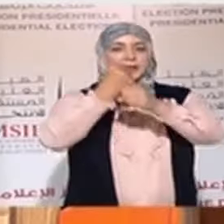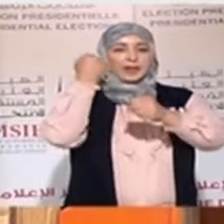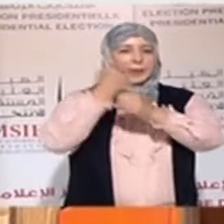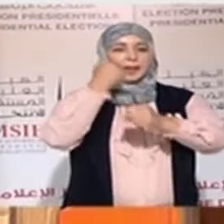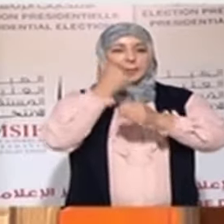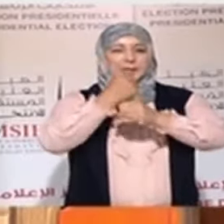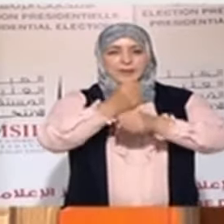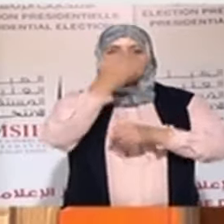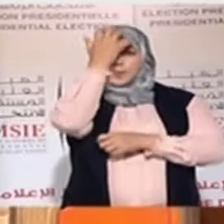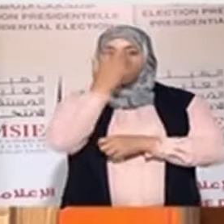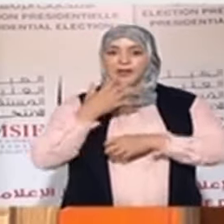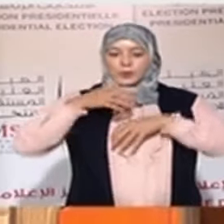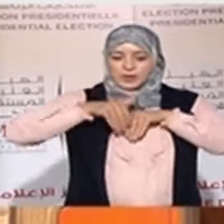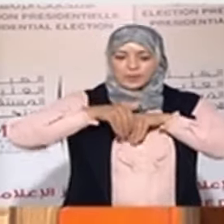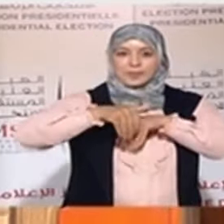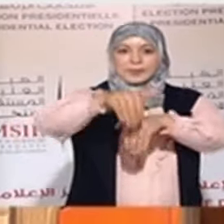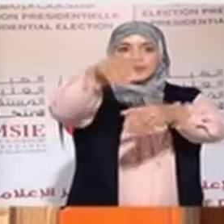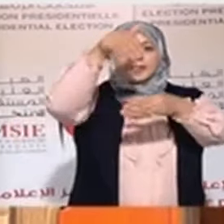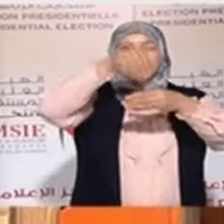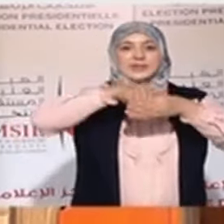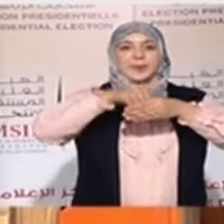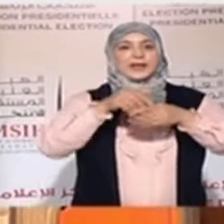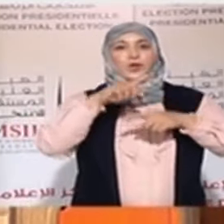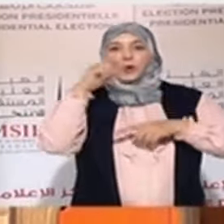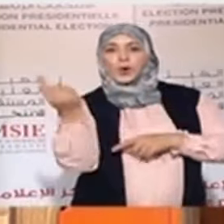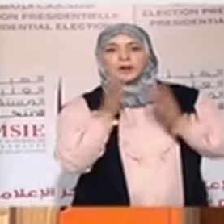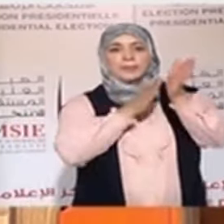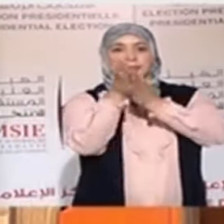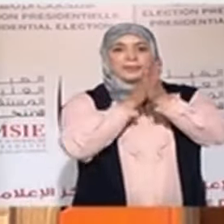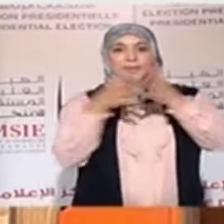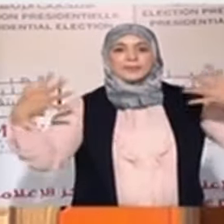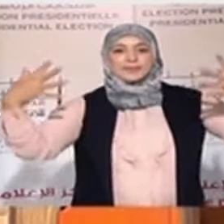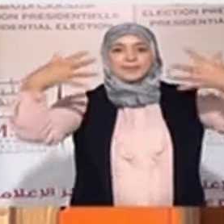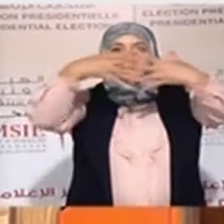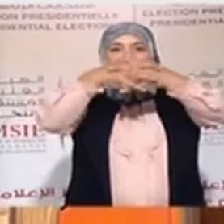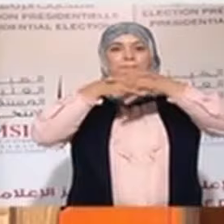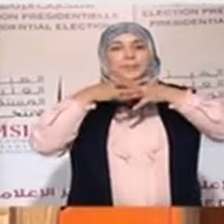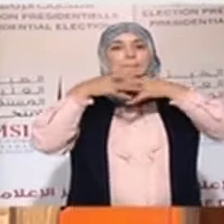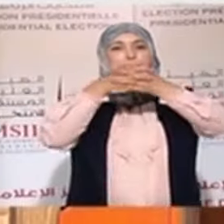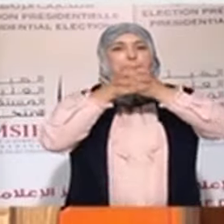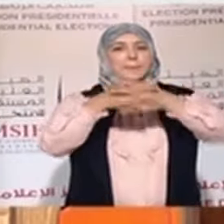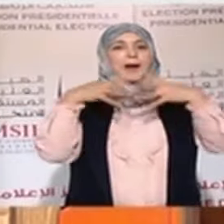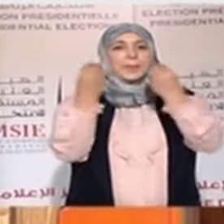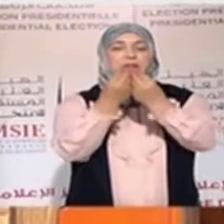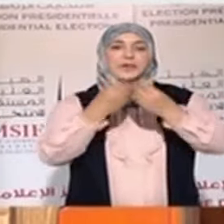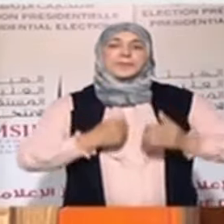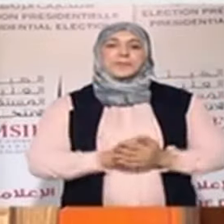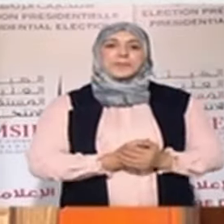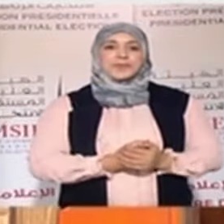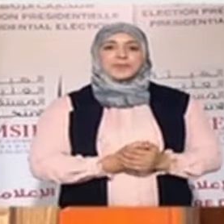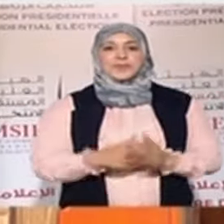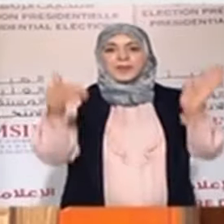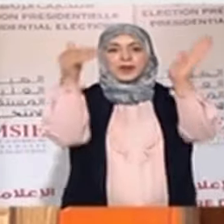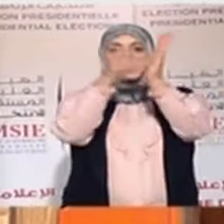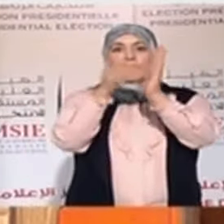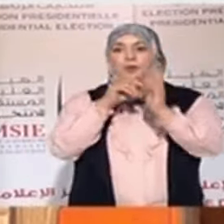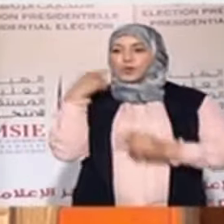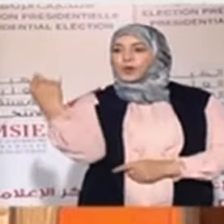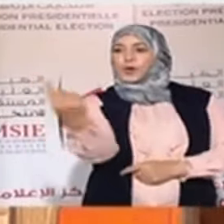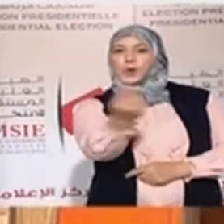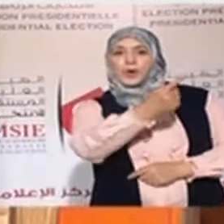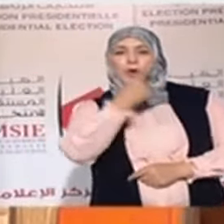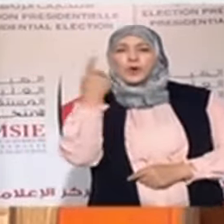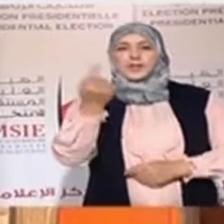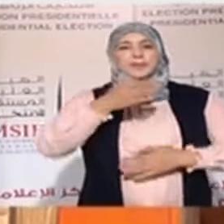كامل المسار الانتخابي من حماس وانسجام كالبنيان المرصوص، وعلى ما تحلوا به